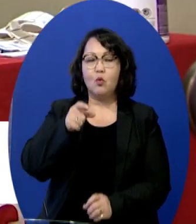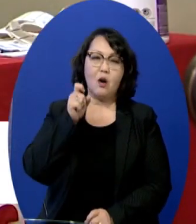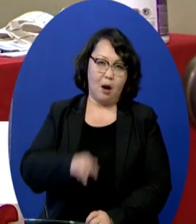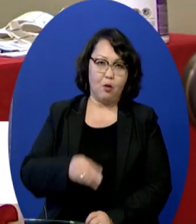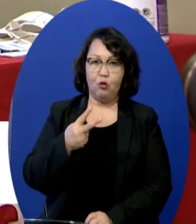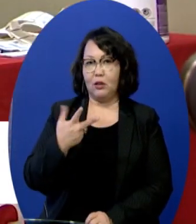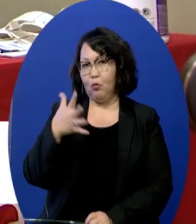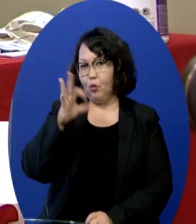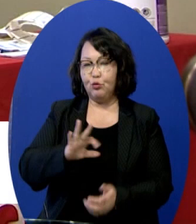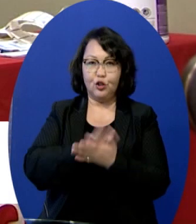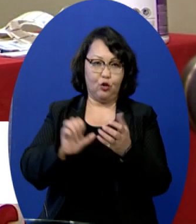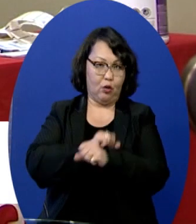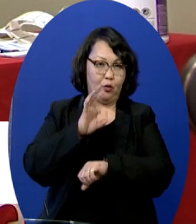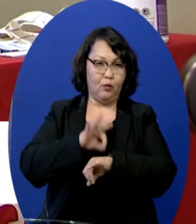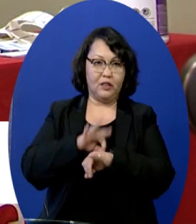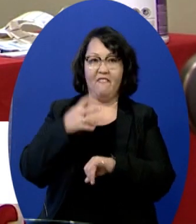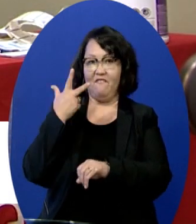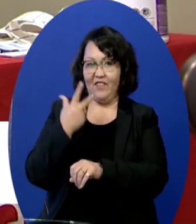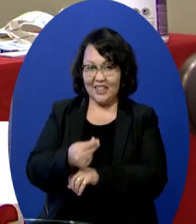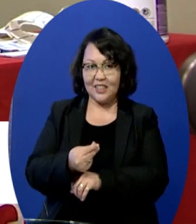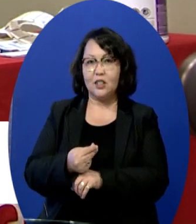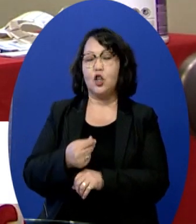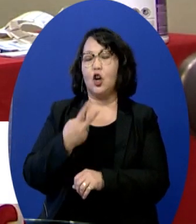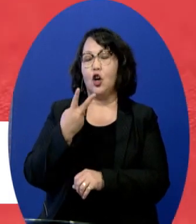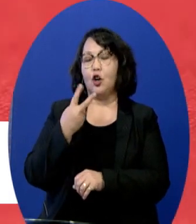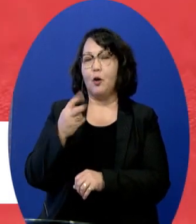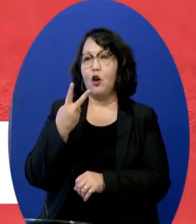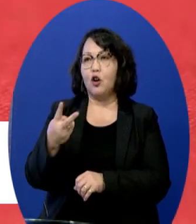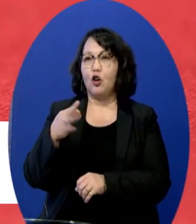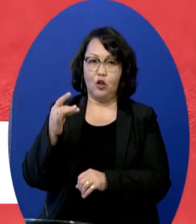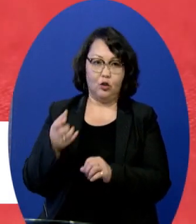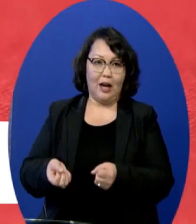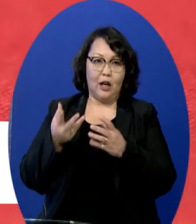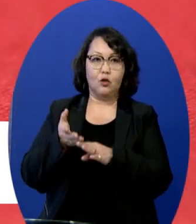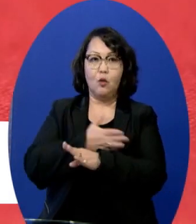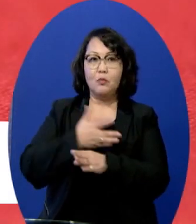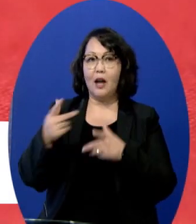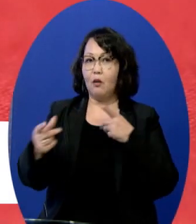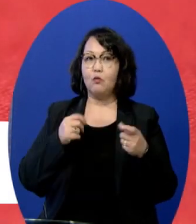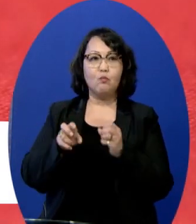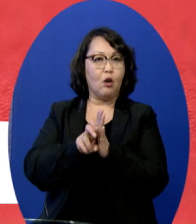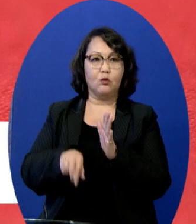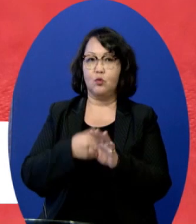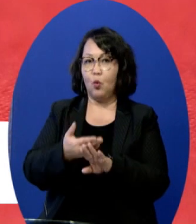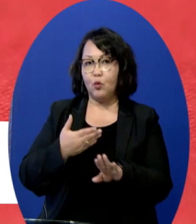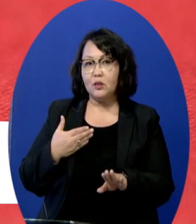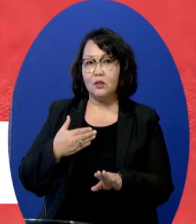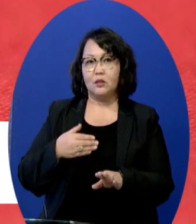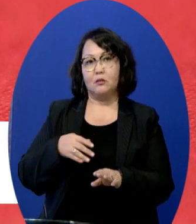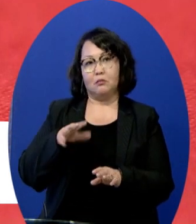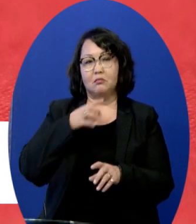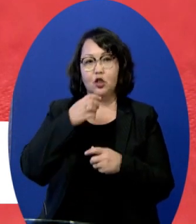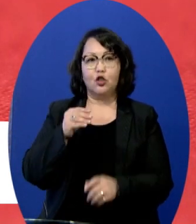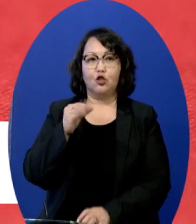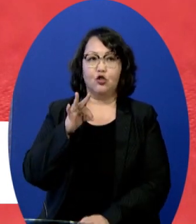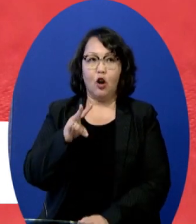25% шинэ коронавирусны вакцинд 2022 оноос өмнө хамруулах боломжгүй. Ийм урчилсан тамгийг Джон Хопкинсийн их